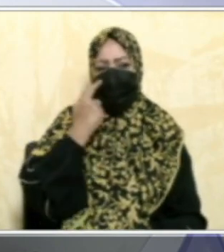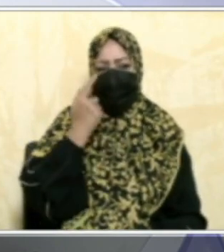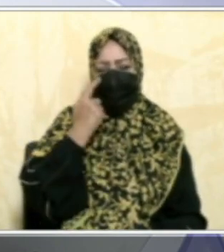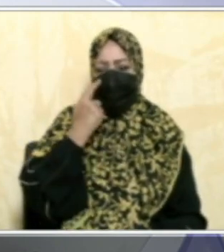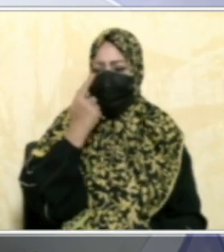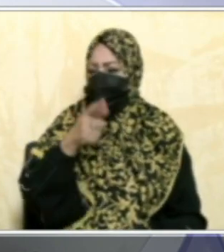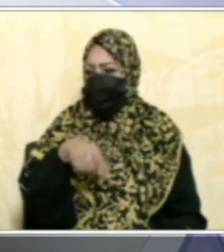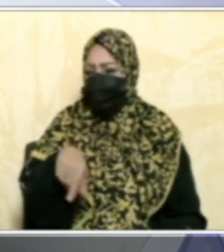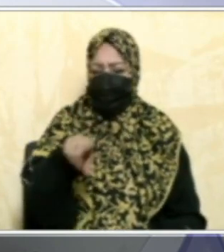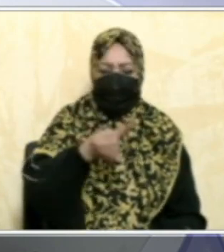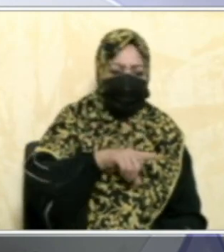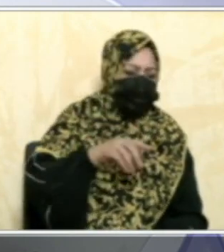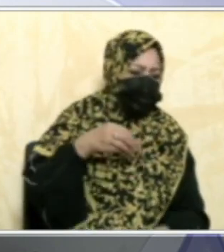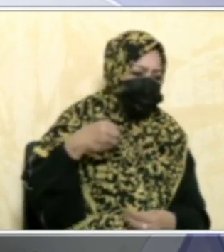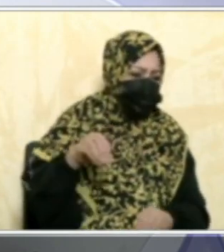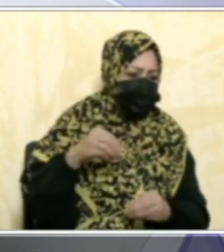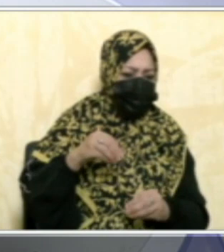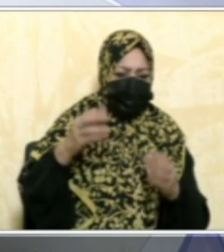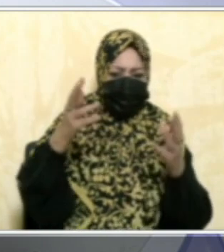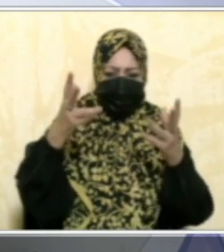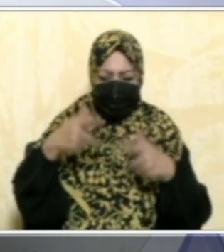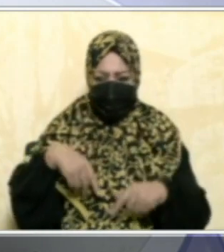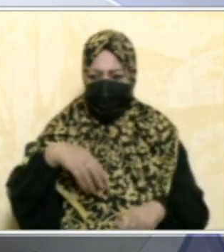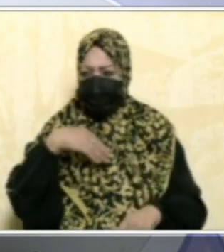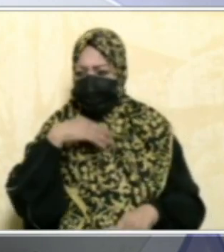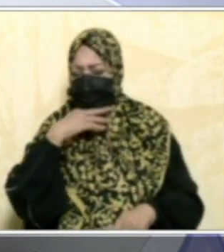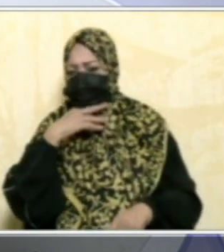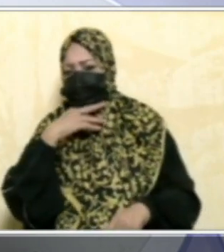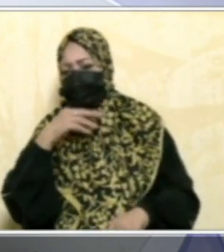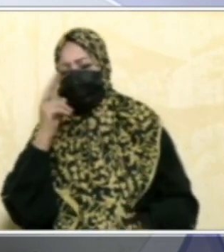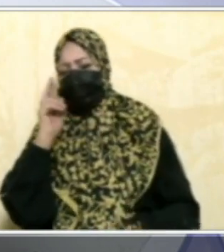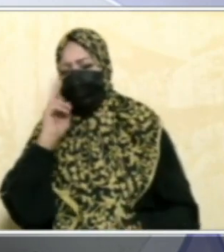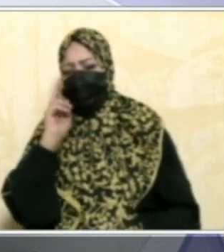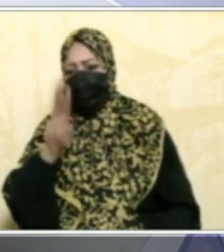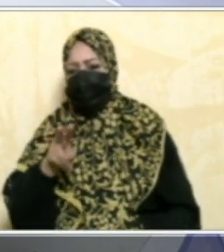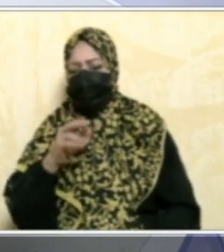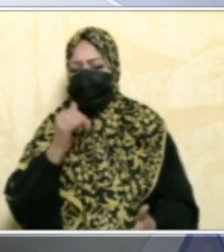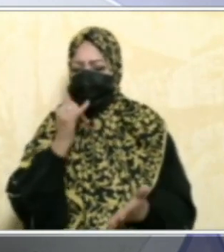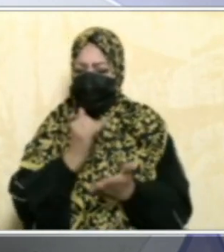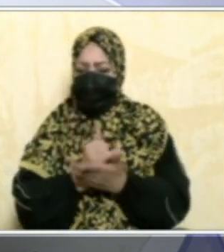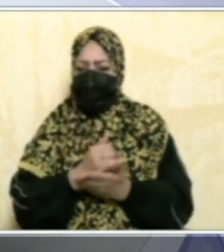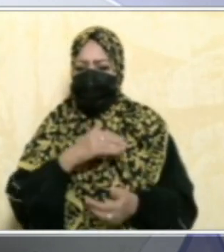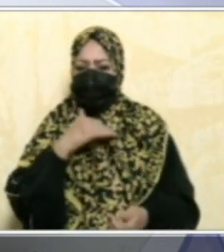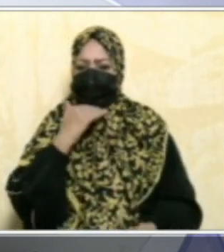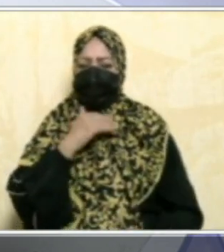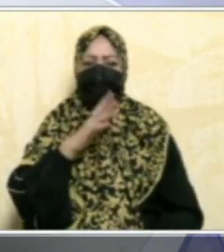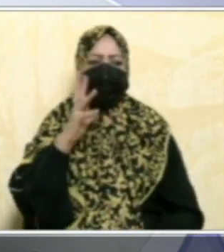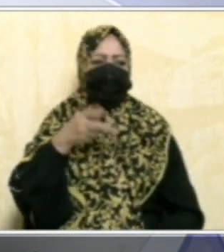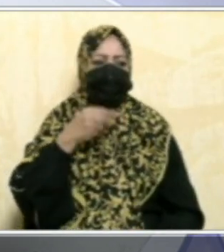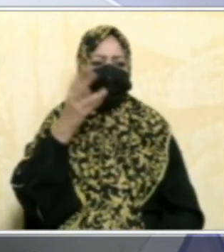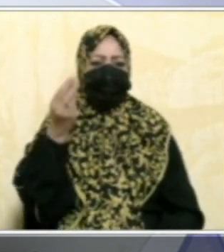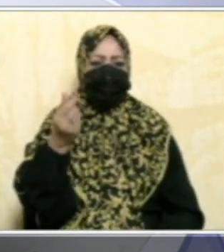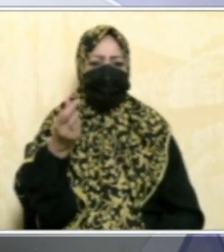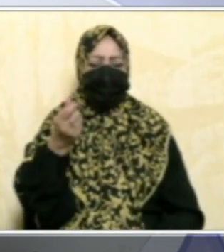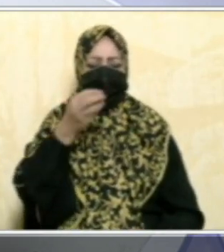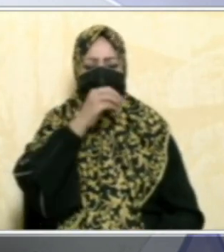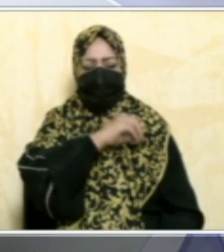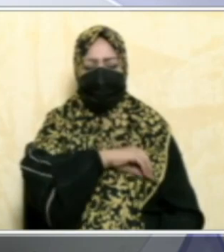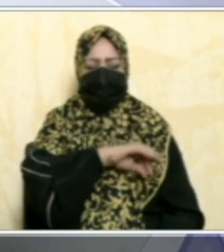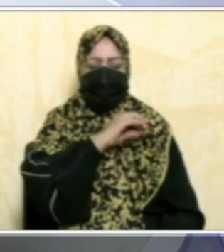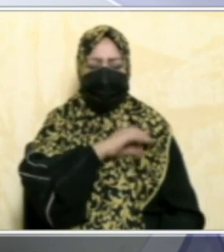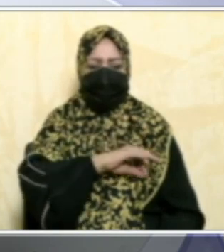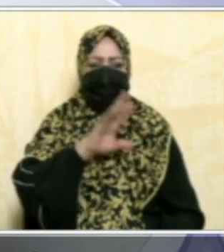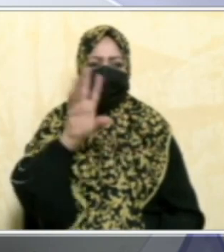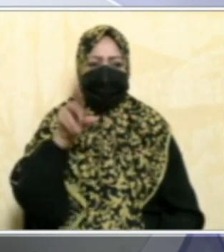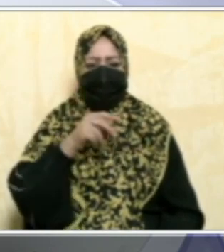من المبيع، إذا كان عرفوا وقبض الثمن وكان ثمن المثل أو قريبا منه ما فيش أي بأس، هذا بيع وشراء،